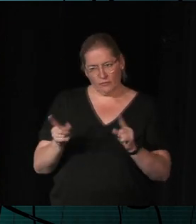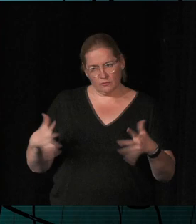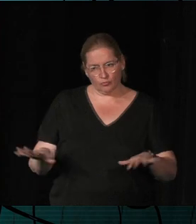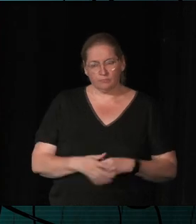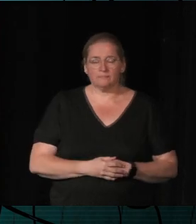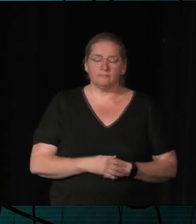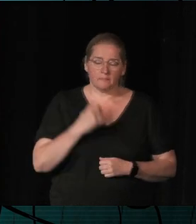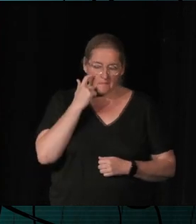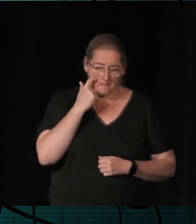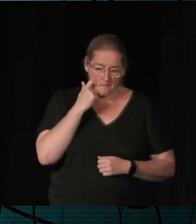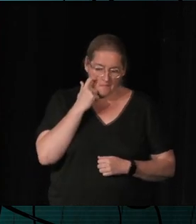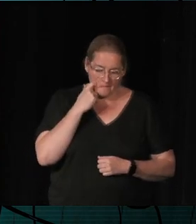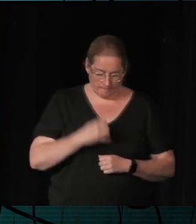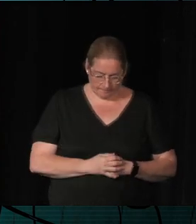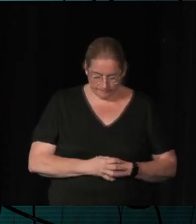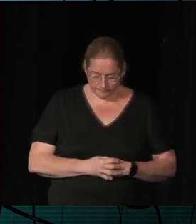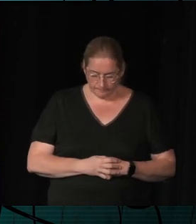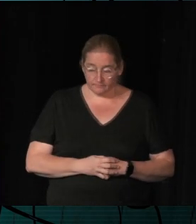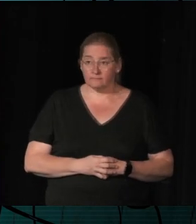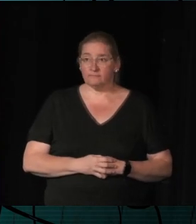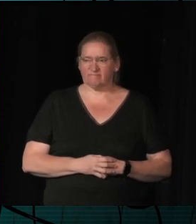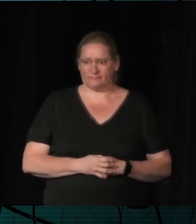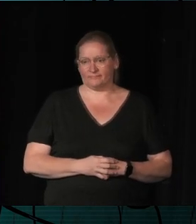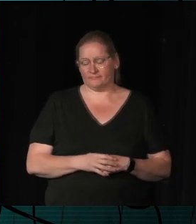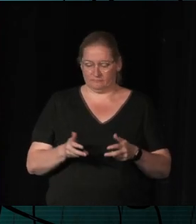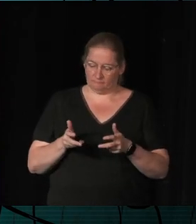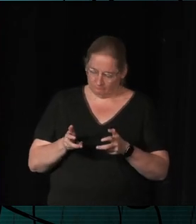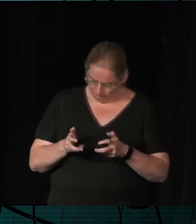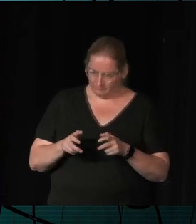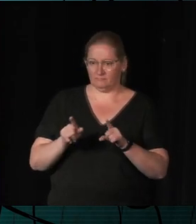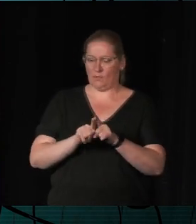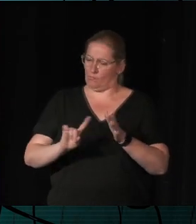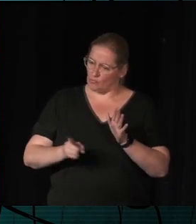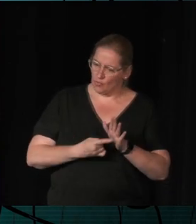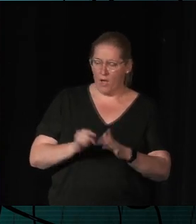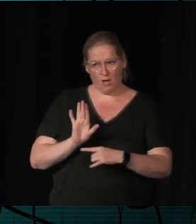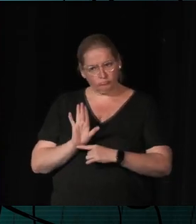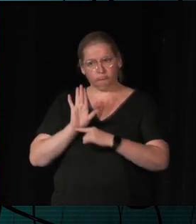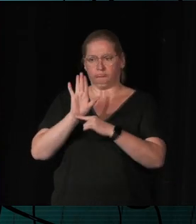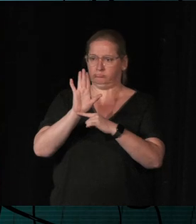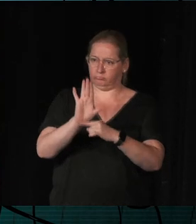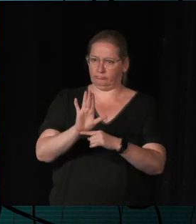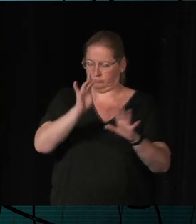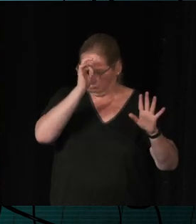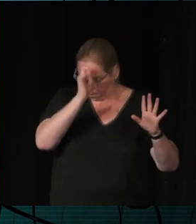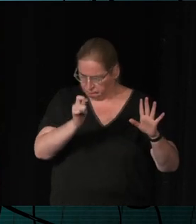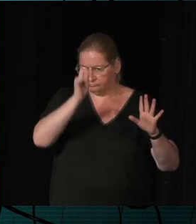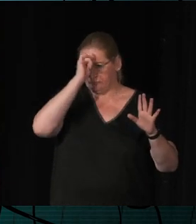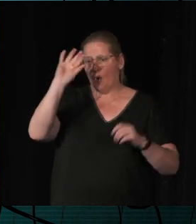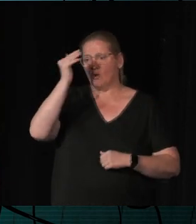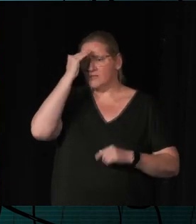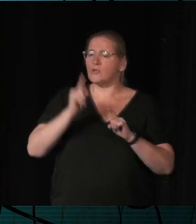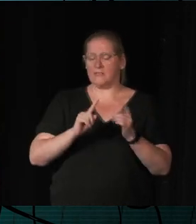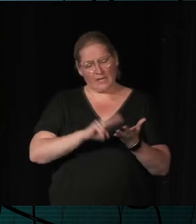Sur cette idée justement de jeux vidéo et de légitimation et de rapport au réel, plus ou moins, je vais